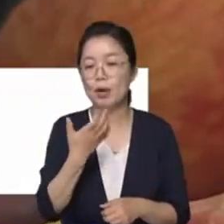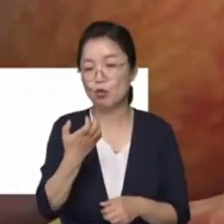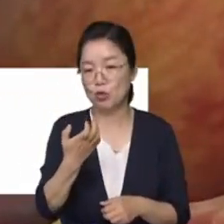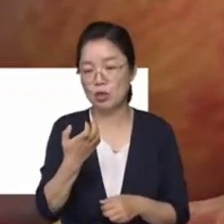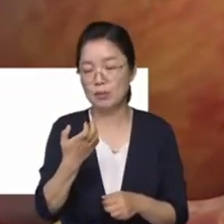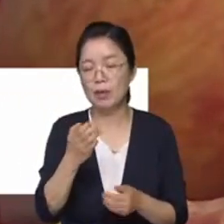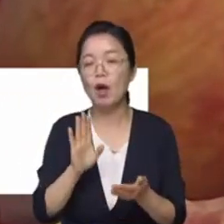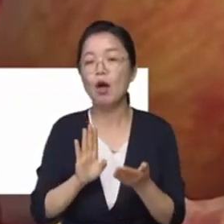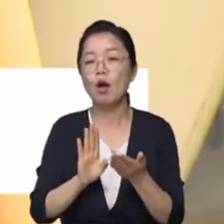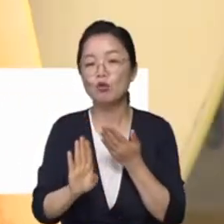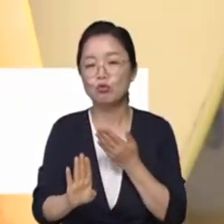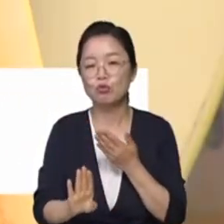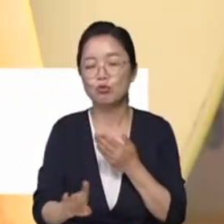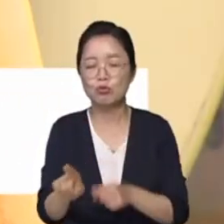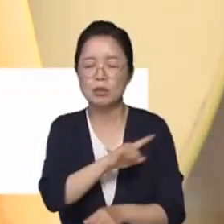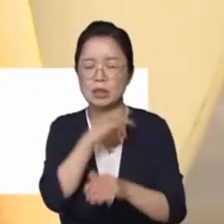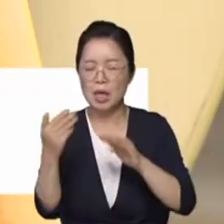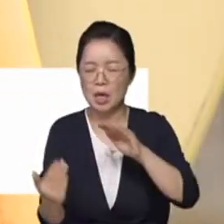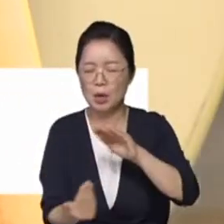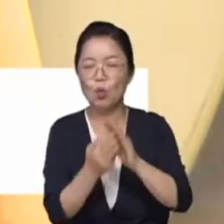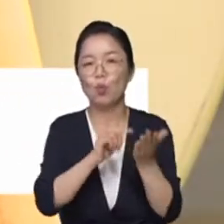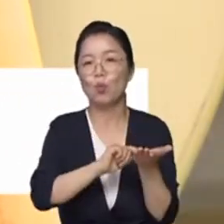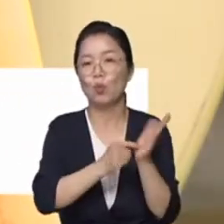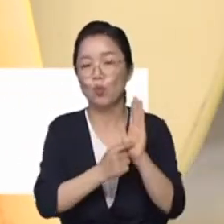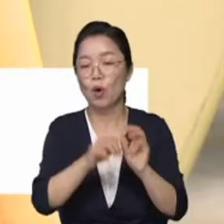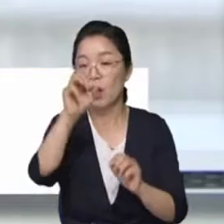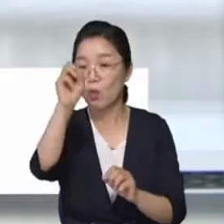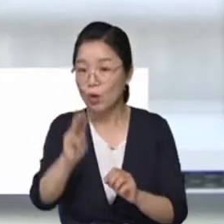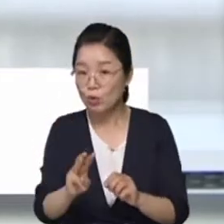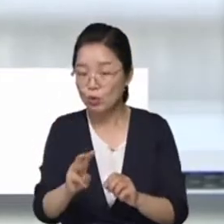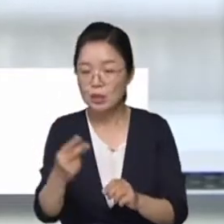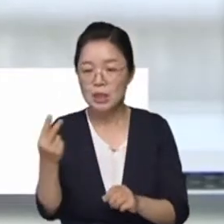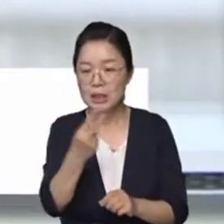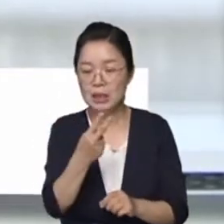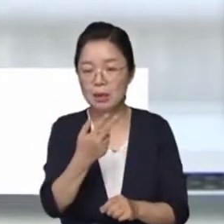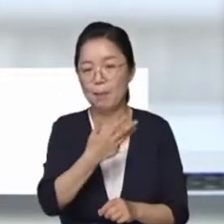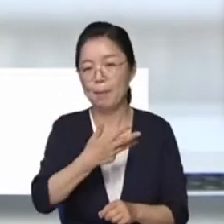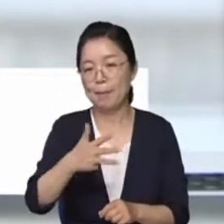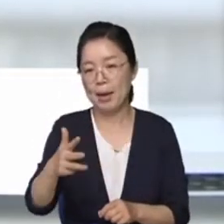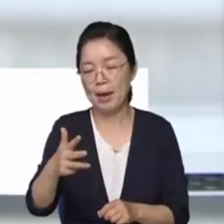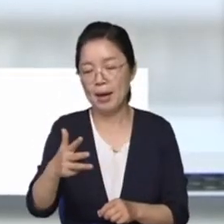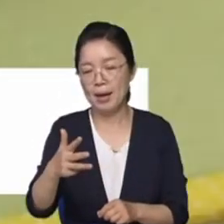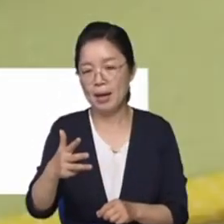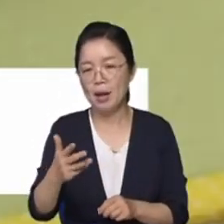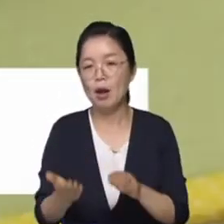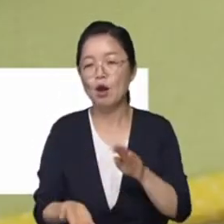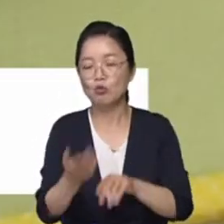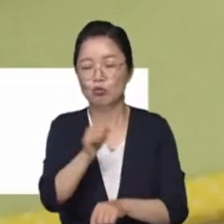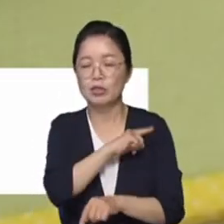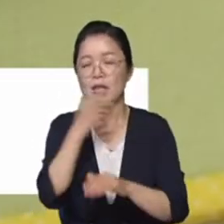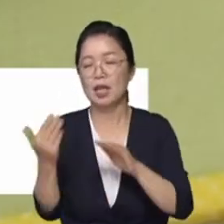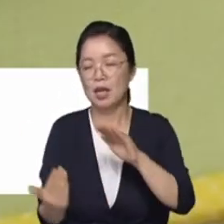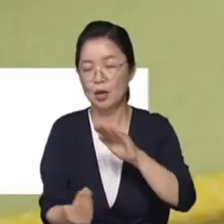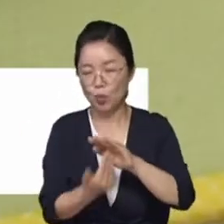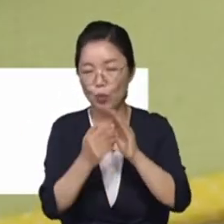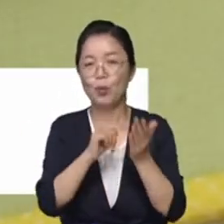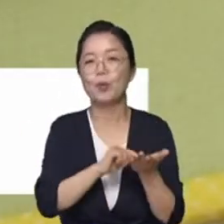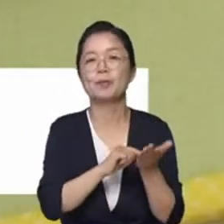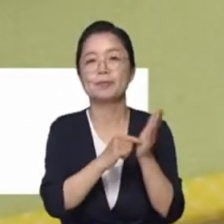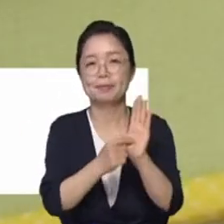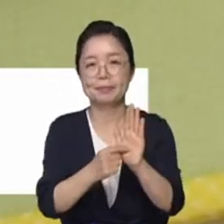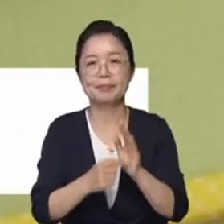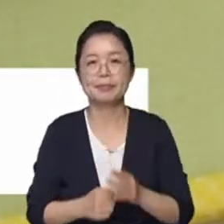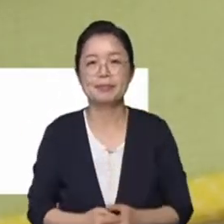1999년 이래 역대 최고치를 기록했고 광주 또한 지난 2008년 10.1을 기록한 이후 14년 만에